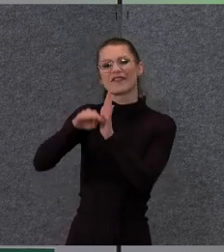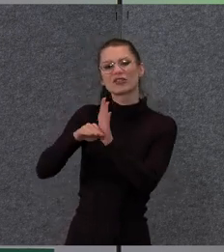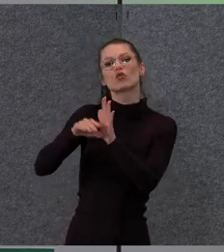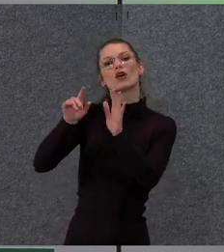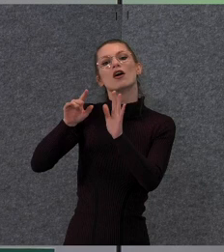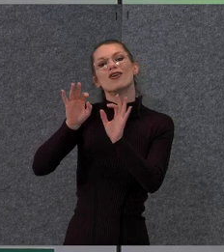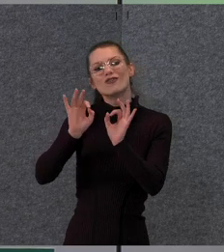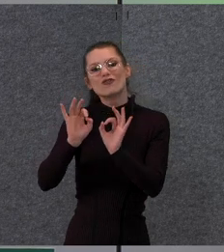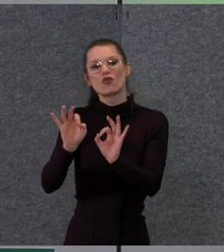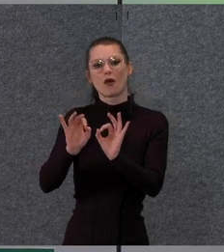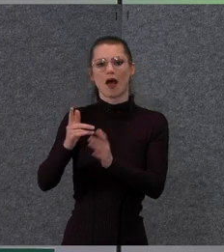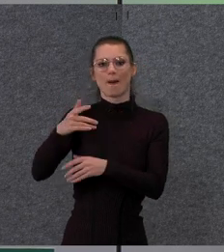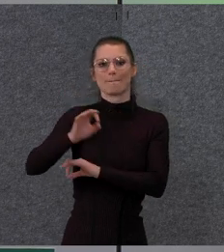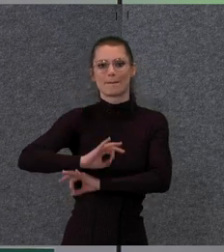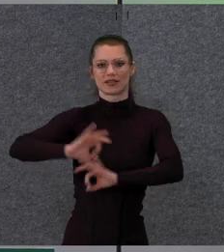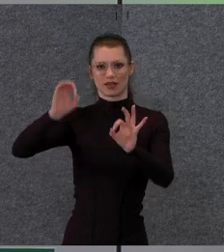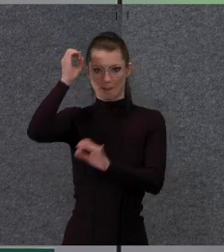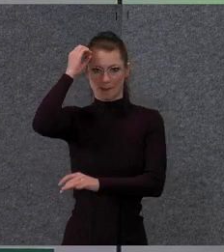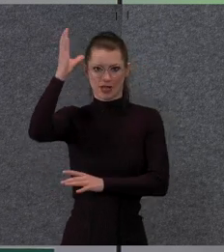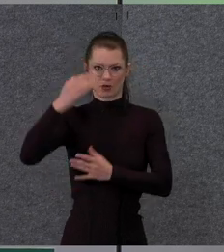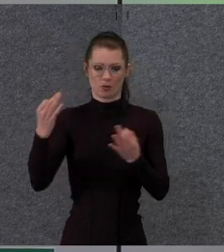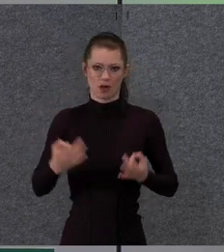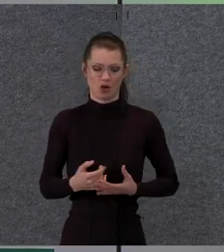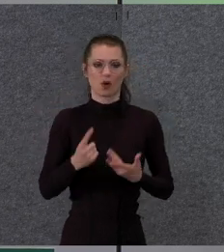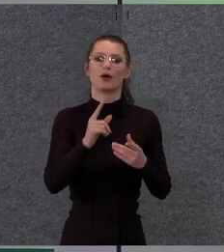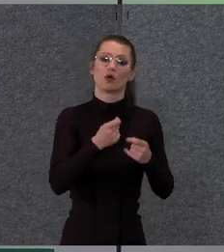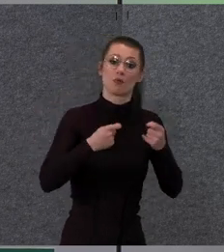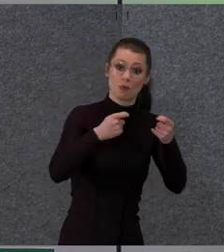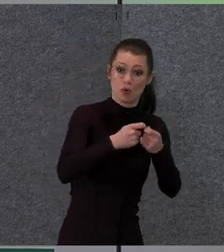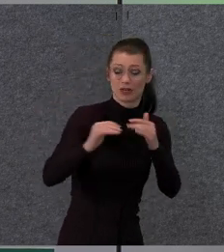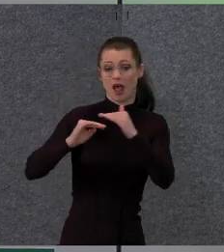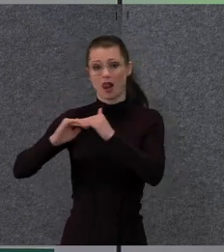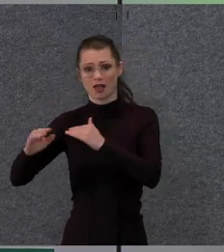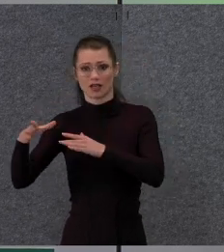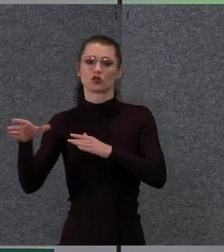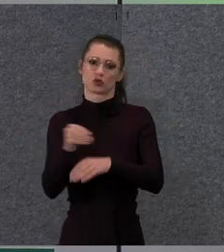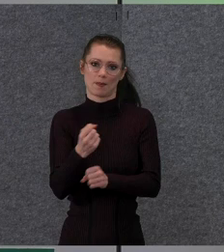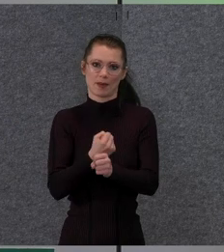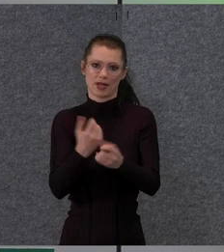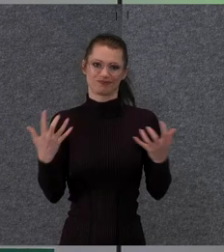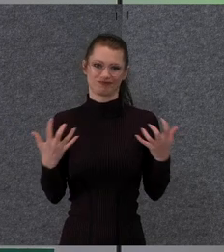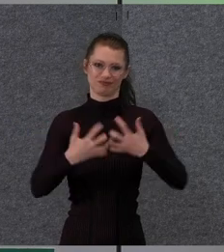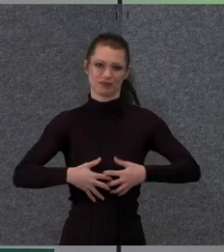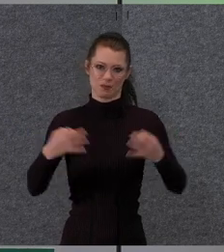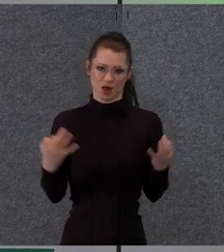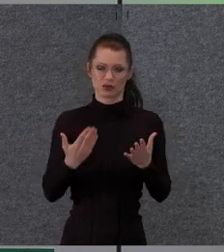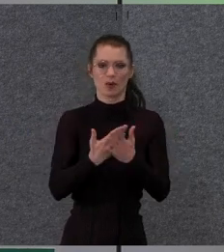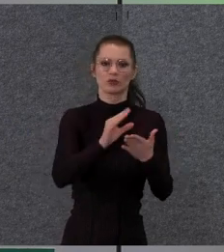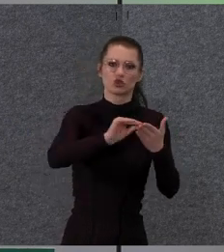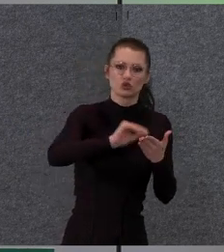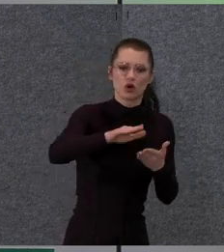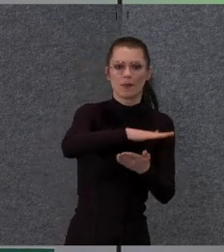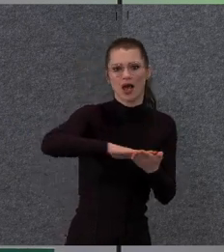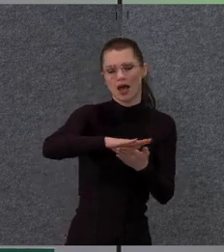bessere Bildung. Denn es muss eine bessere Bund-Länder-Zusammenarbeit geben im Schulbereich, im